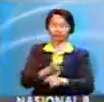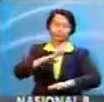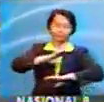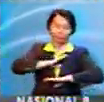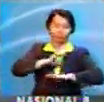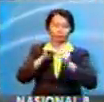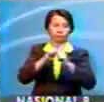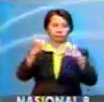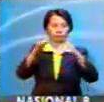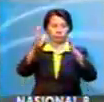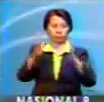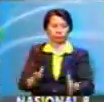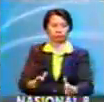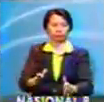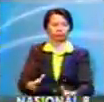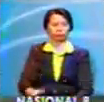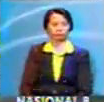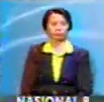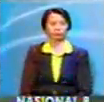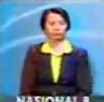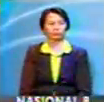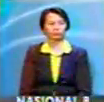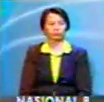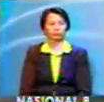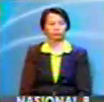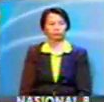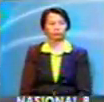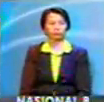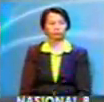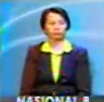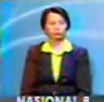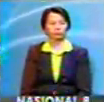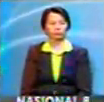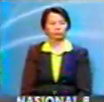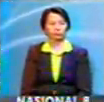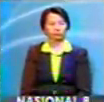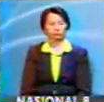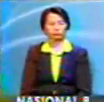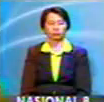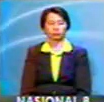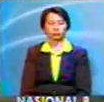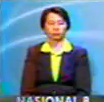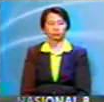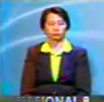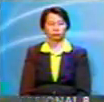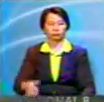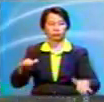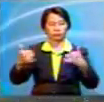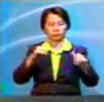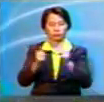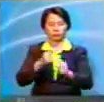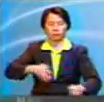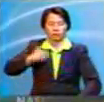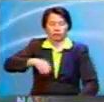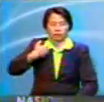dengan prestasi pasukan musim ini. It was when you lose a penalty, it's always it's probably more emotional than when you